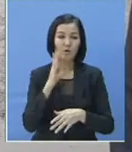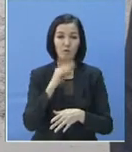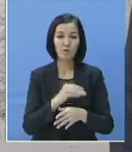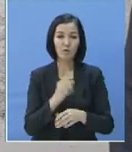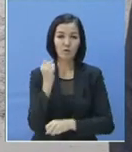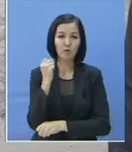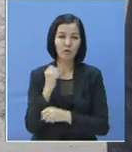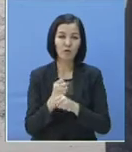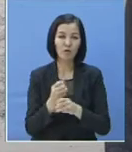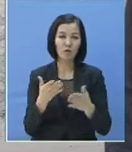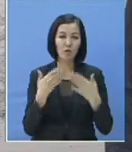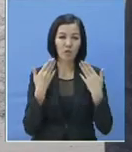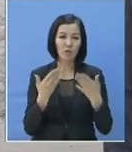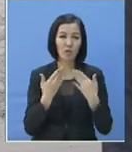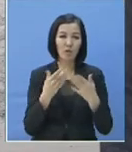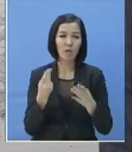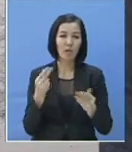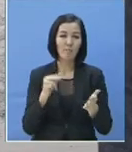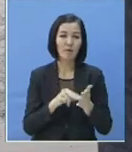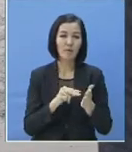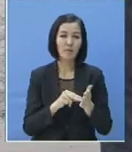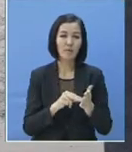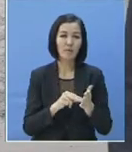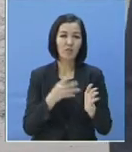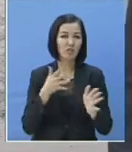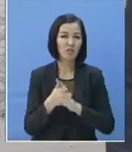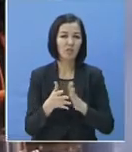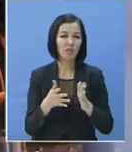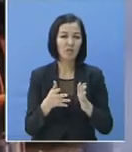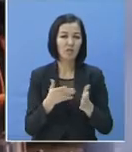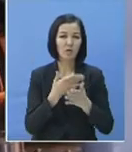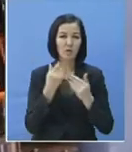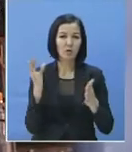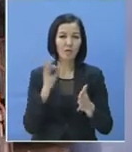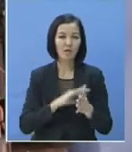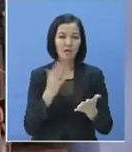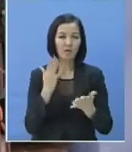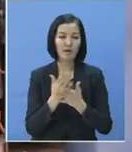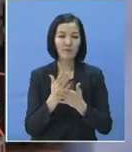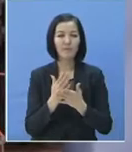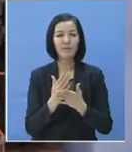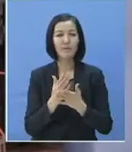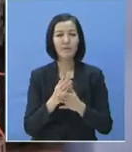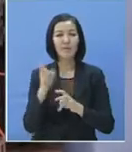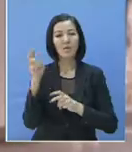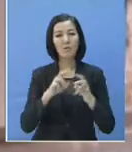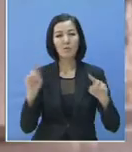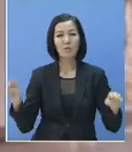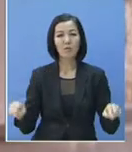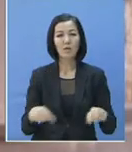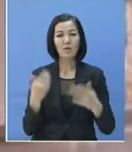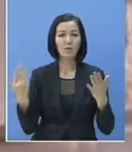жұмысшыларға да жеңіл болды. Сосын өзінің бағасы да 2-2 есе арзан. Зауыт жаңғырды, жаңарды. Енді